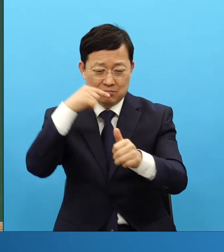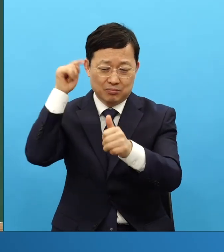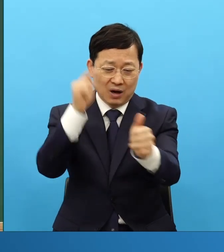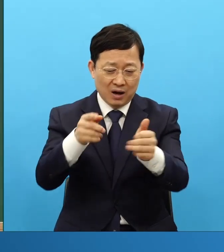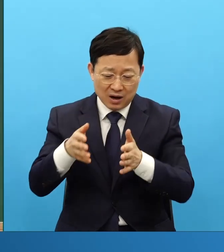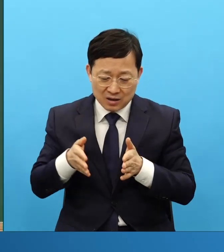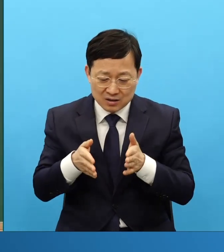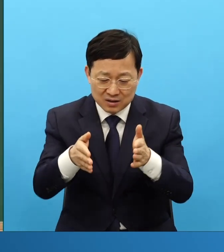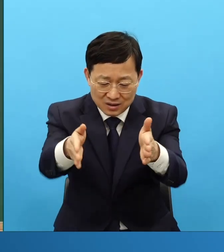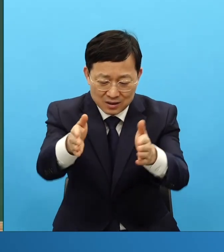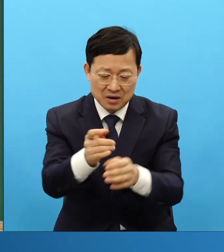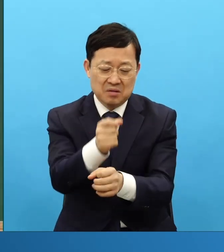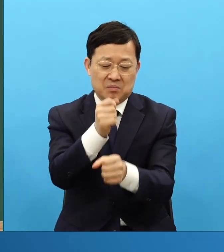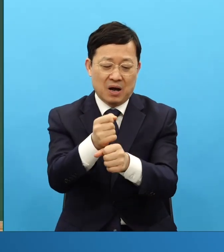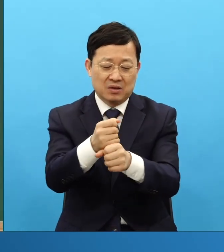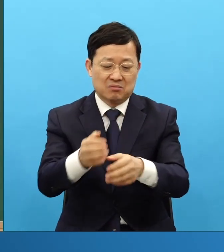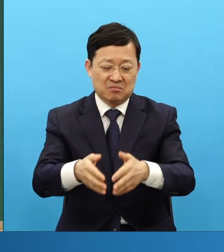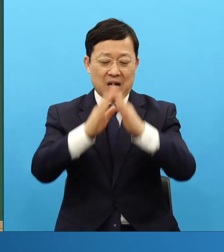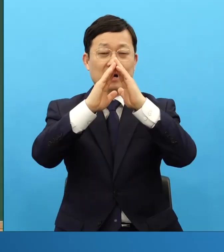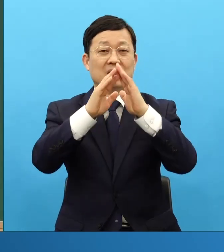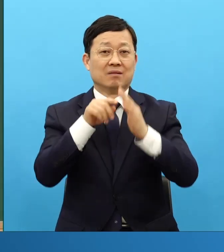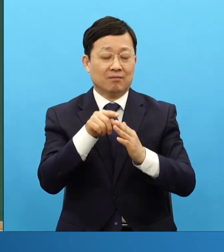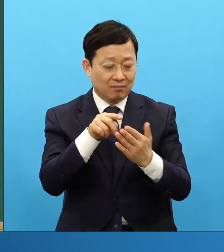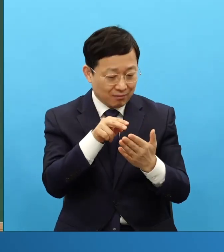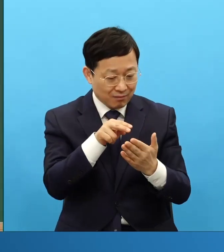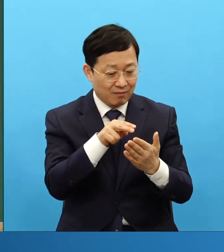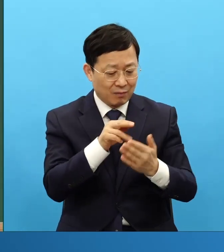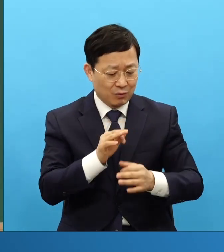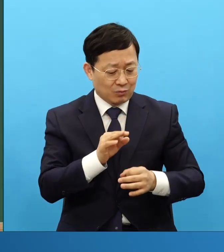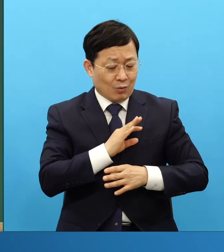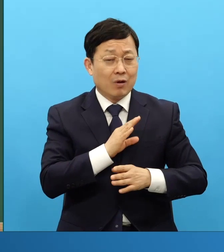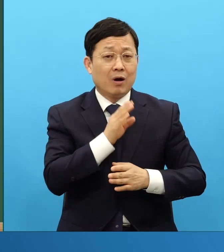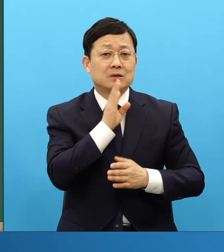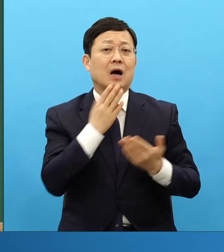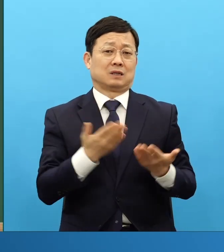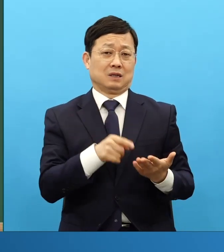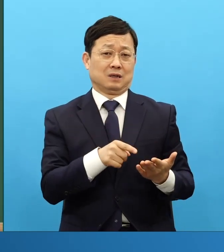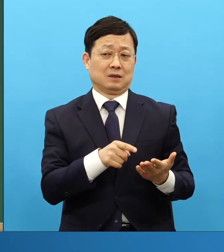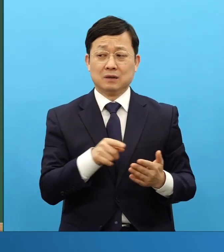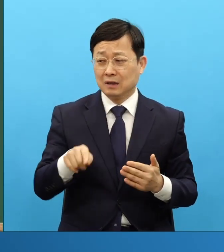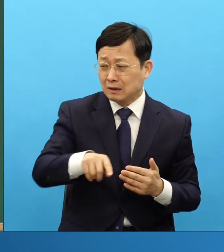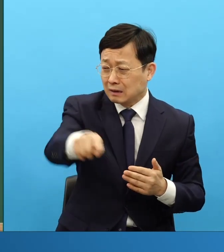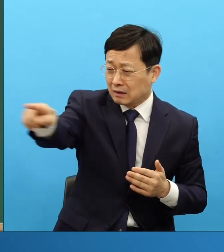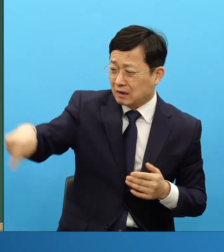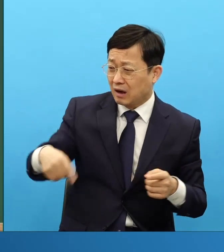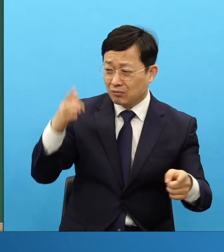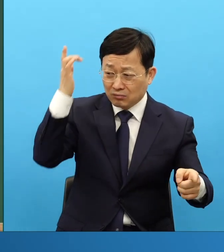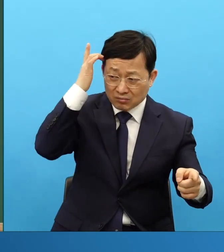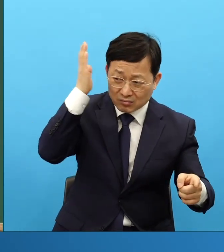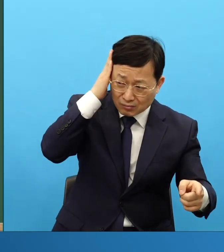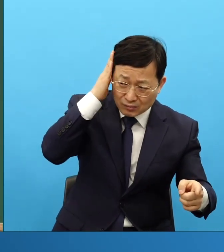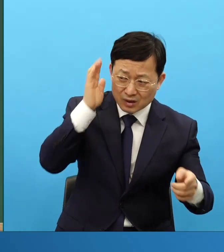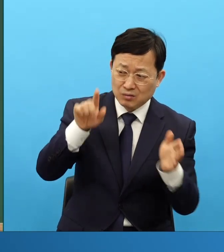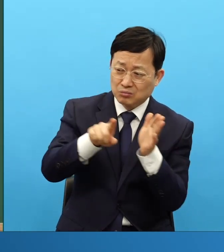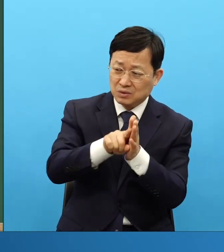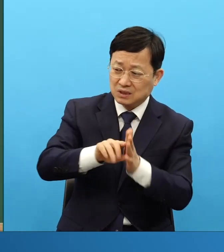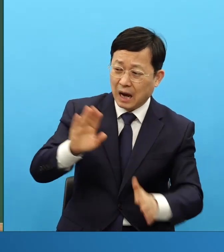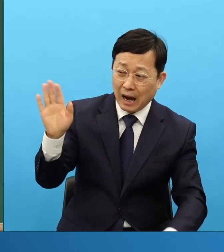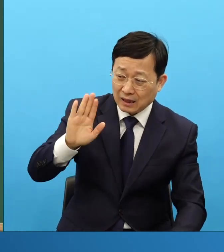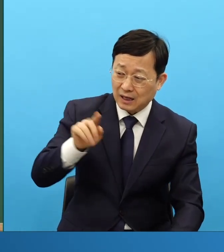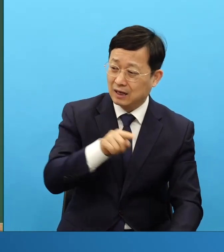also be rivers in the desert and paths through the 이런 waters. 어마어마한 사실을 어떻게 믿겠습니까? But how can they believe this tremendous fact? 그게 안